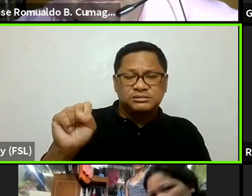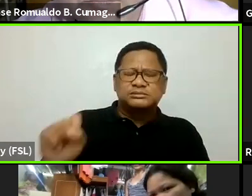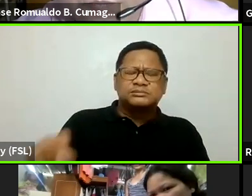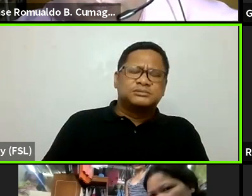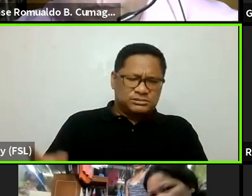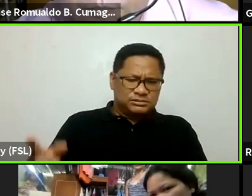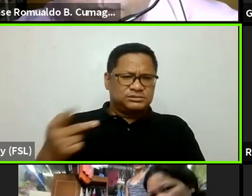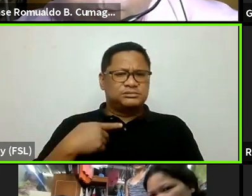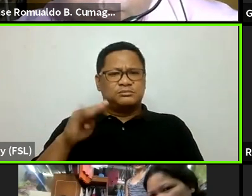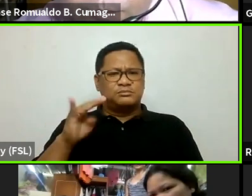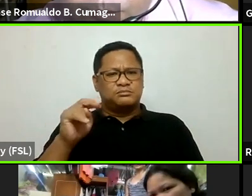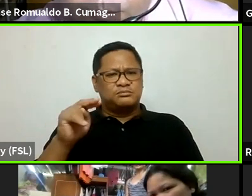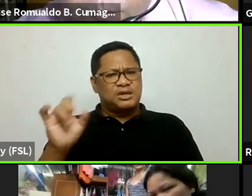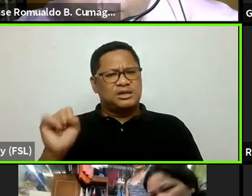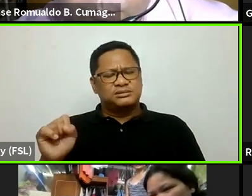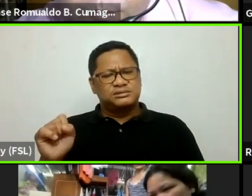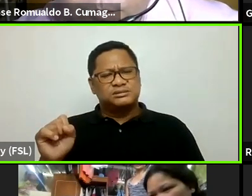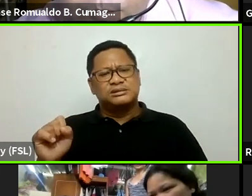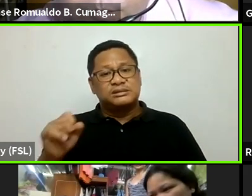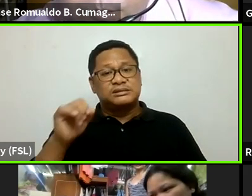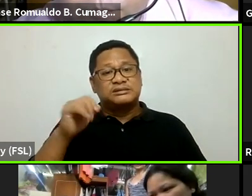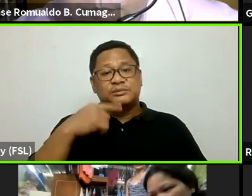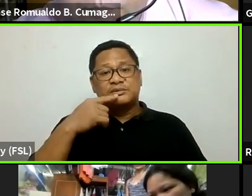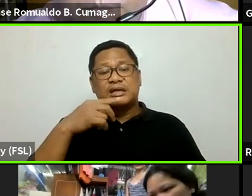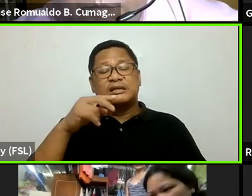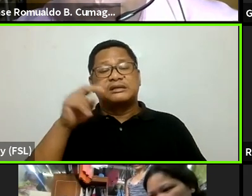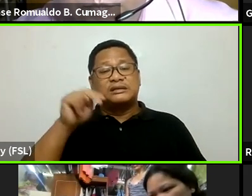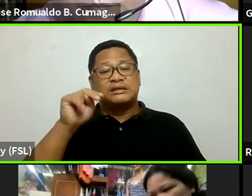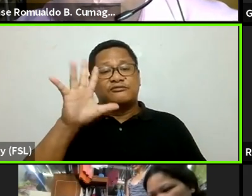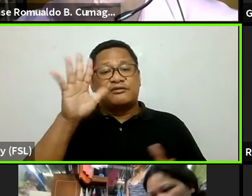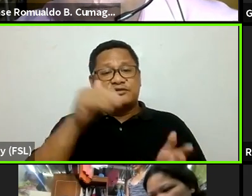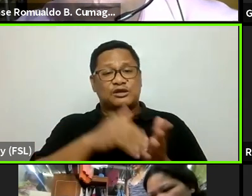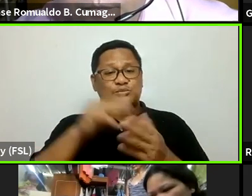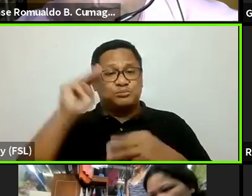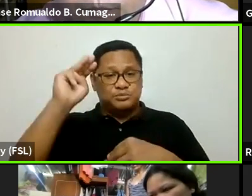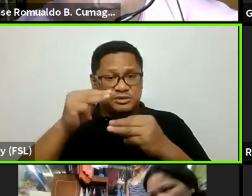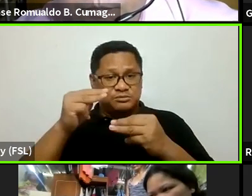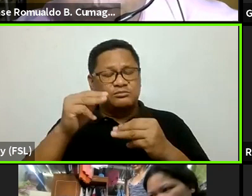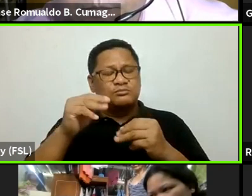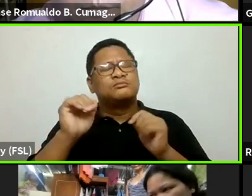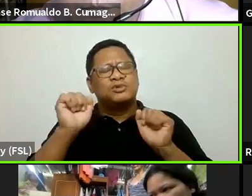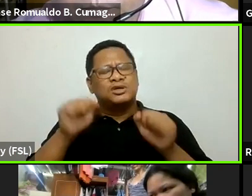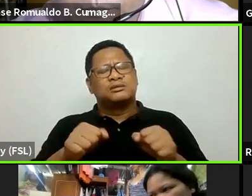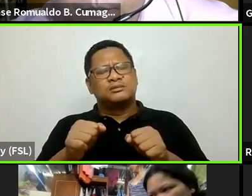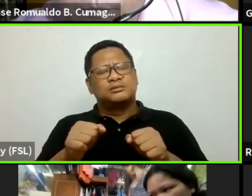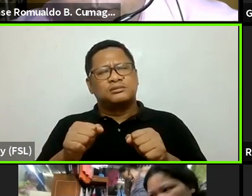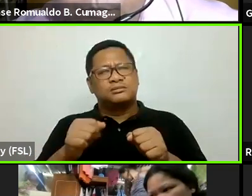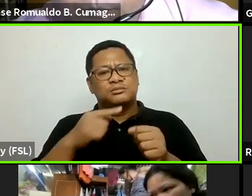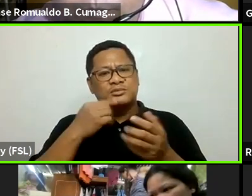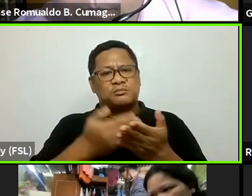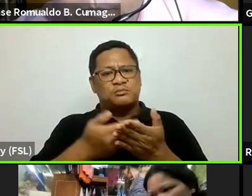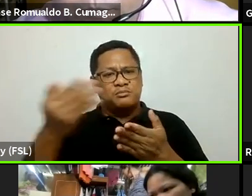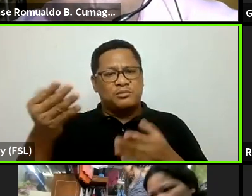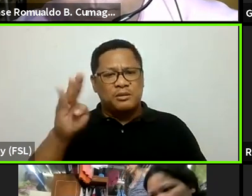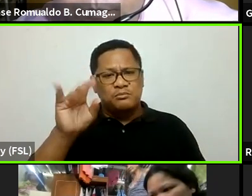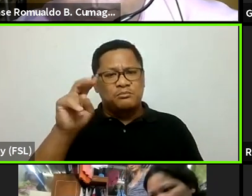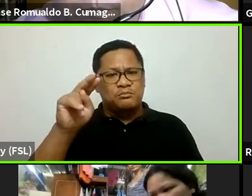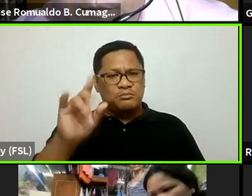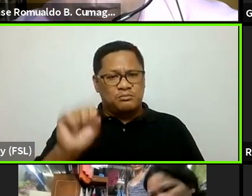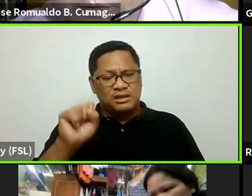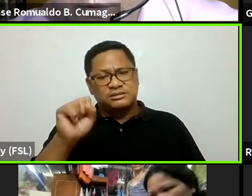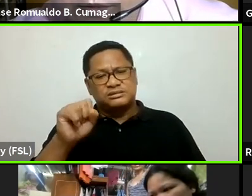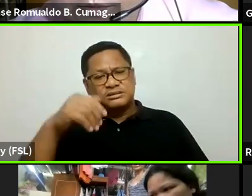Mini bonds na kailangan ng 5,000 lang na minimum na capital. Pwede mong bumili ng bonds sa banko.